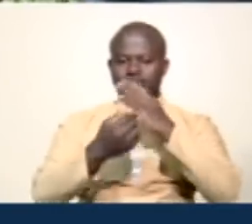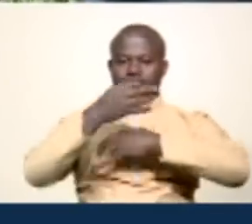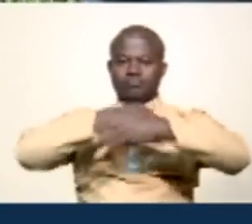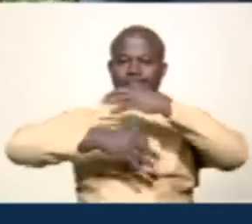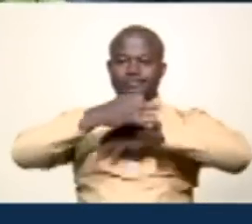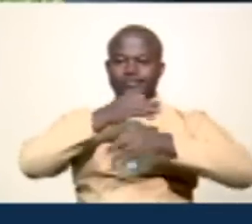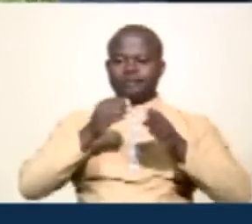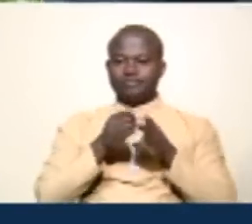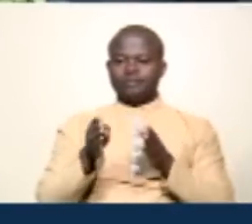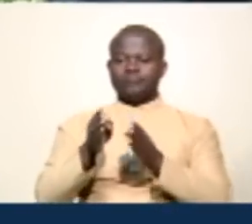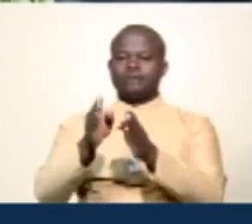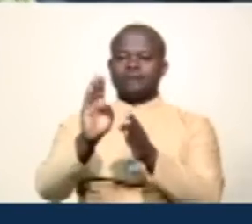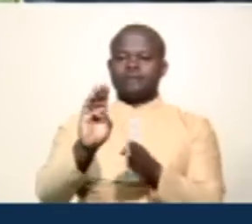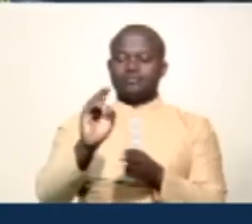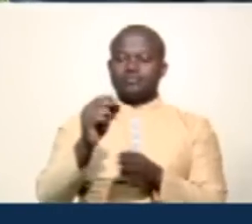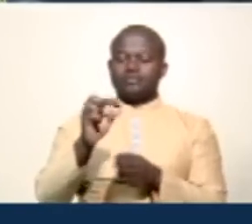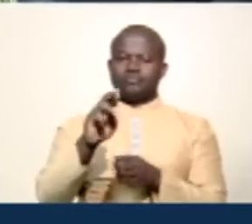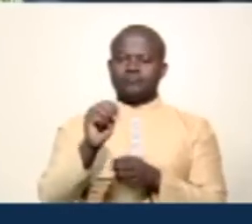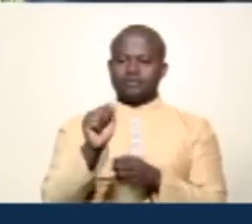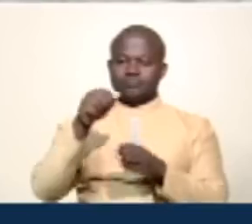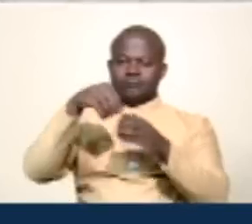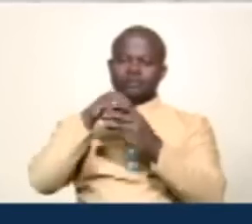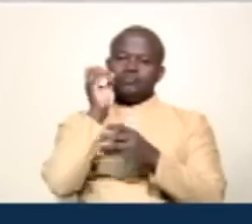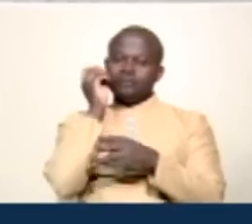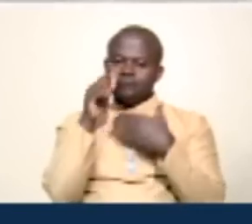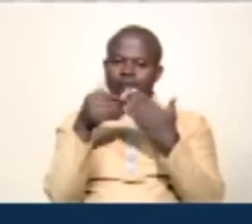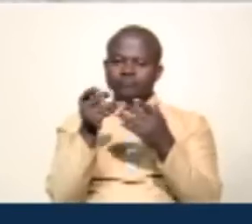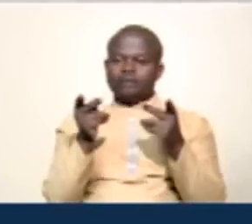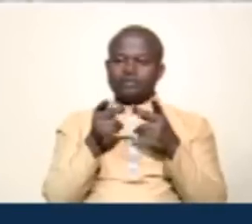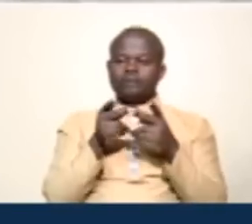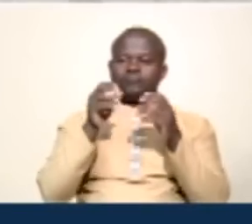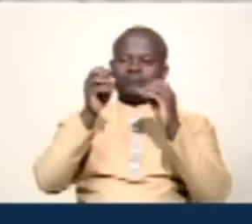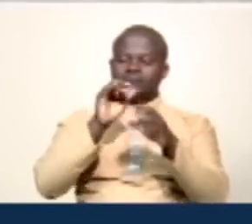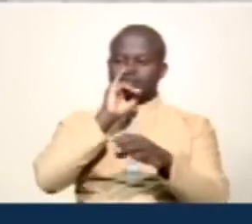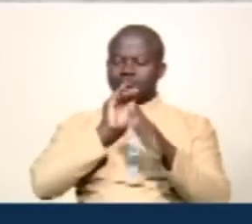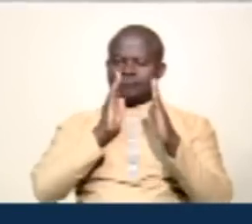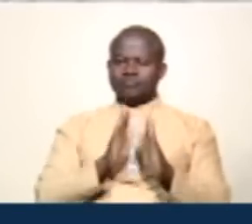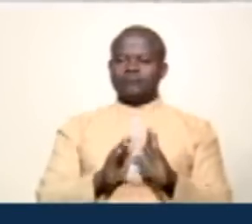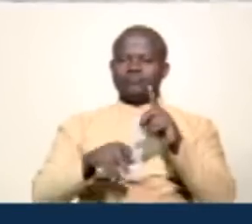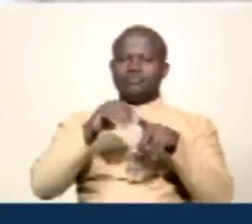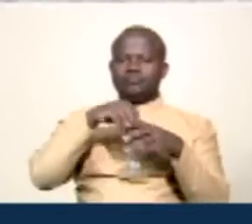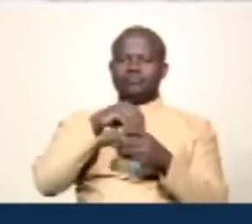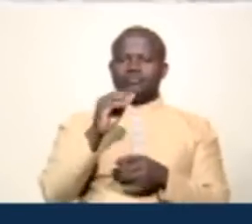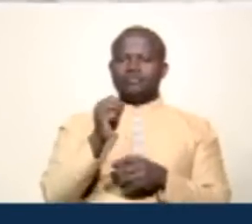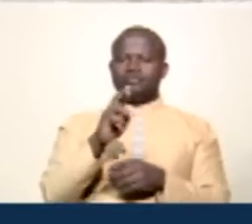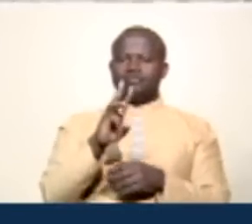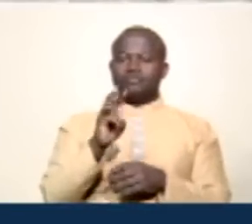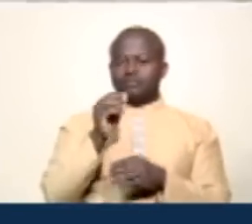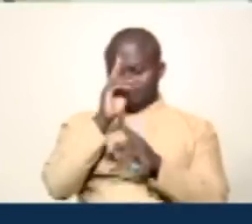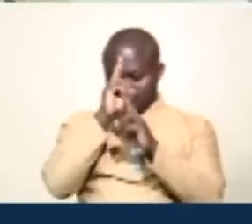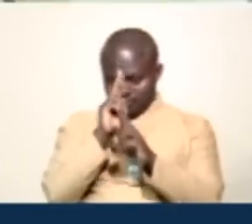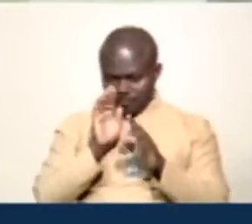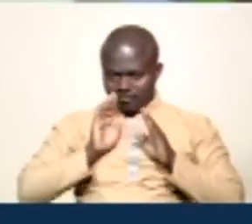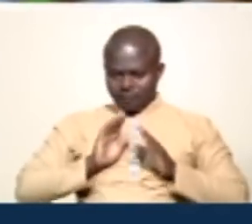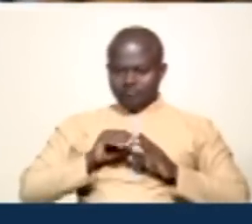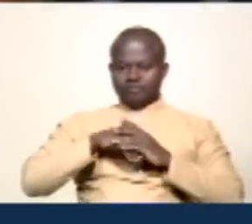ruganda rwerekeza mu Bugarama. Bashyira indabo mu mugezi wa Rubyiro ahajugunywa Abatutsi biciwe muri Simerwa, baha icyubahiro imibiri